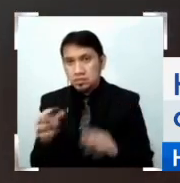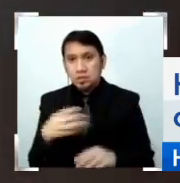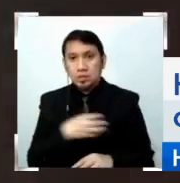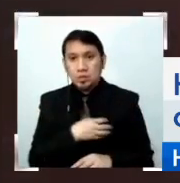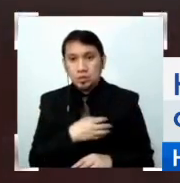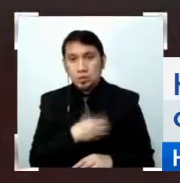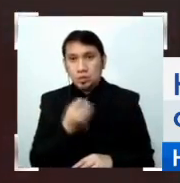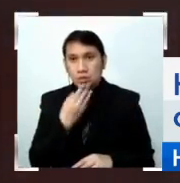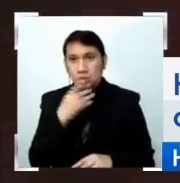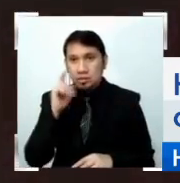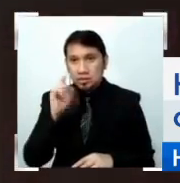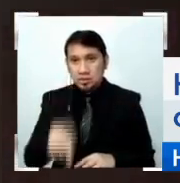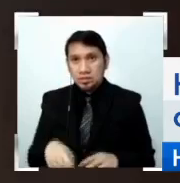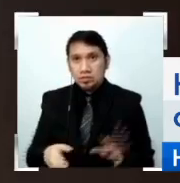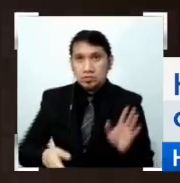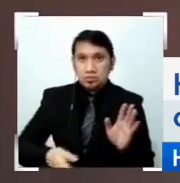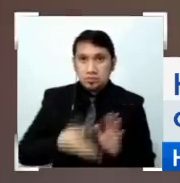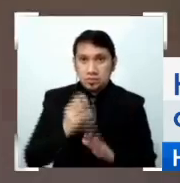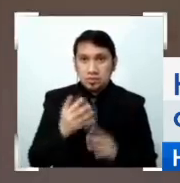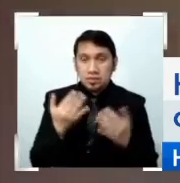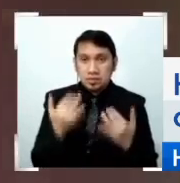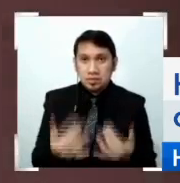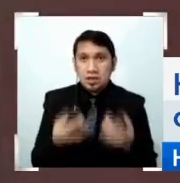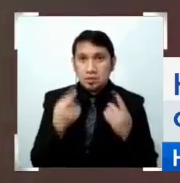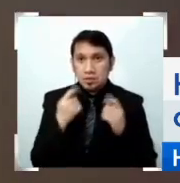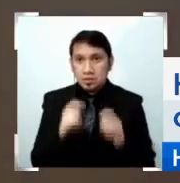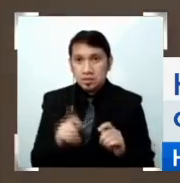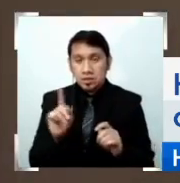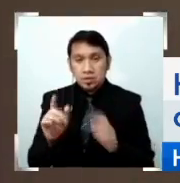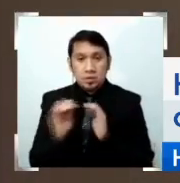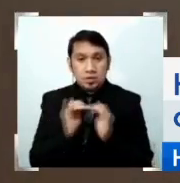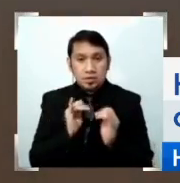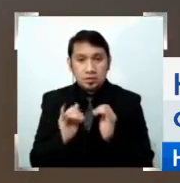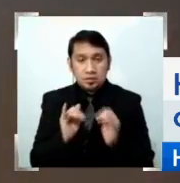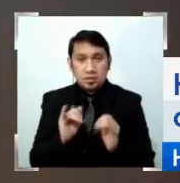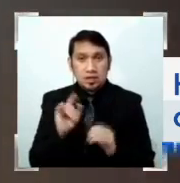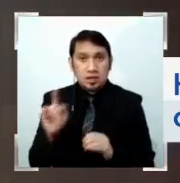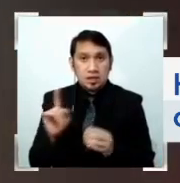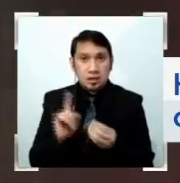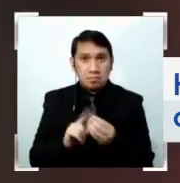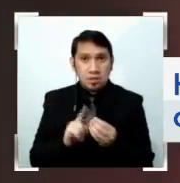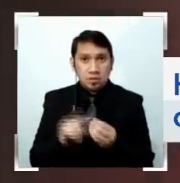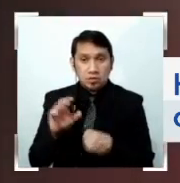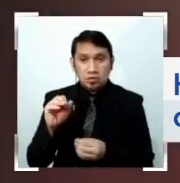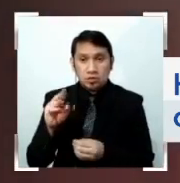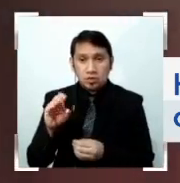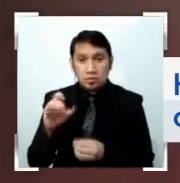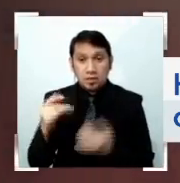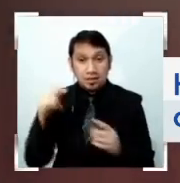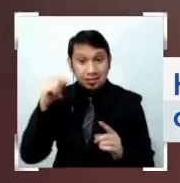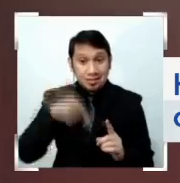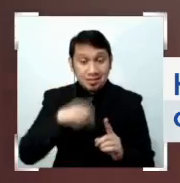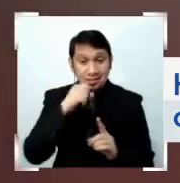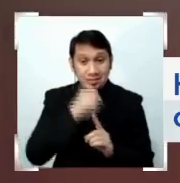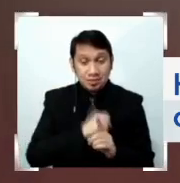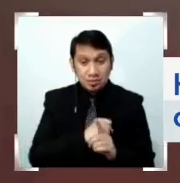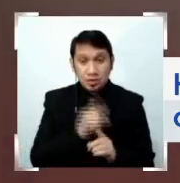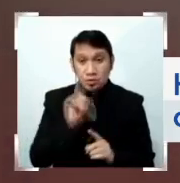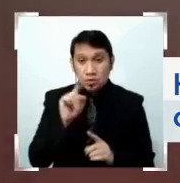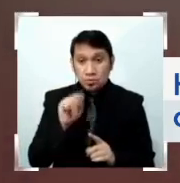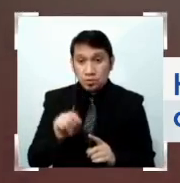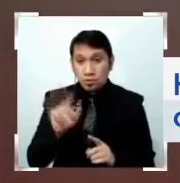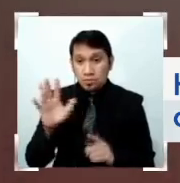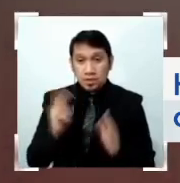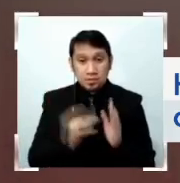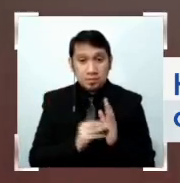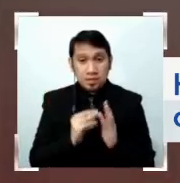paalisin. Sinusubukan pa namin kunin ang panig ng COMELEC tungkol dito. At nitong Setyembre, halos 1.5 million na ang